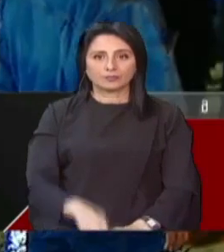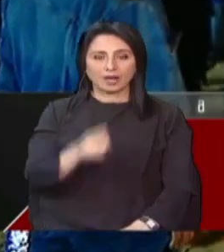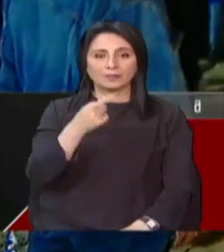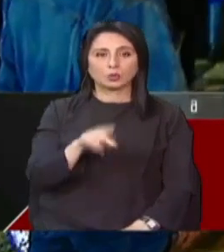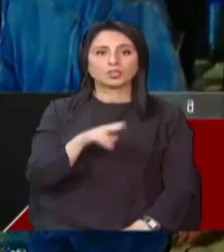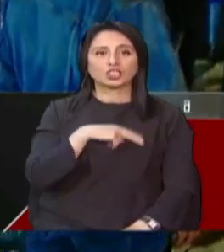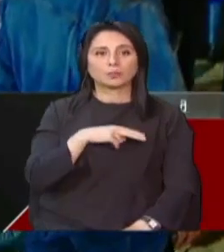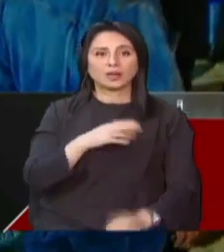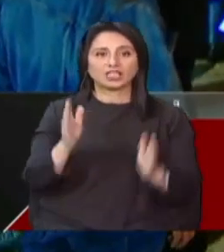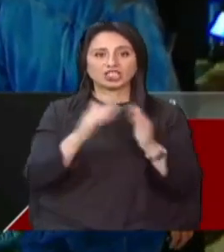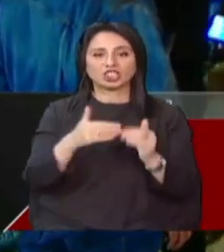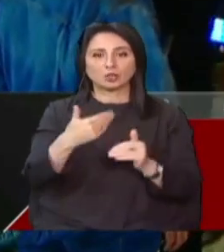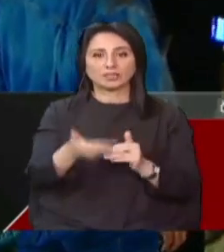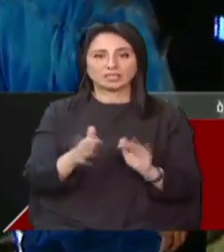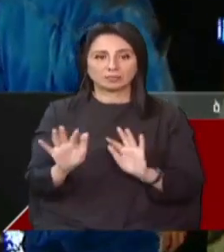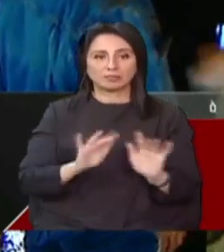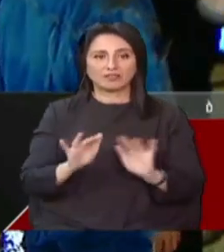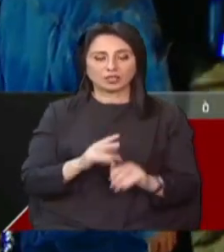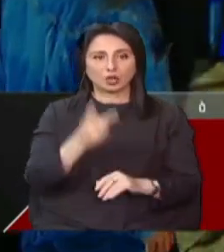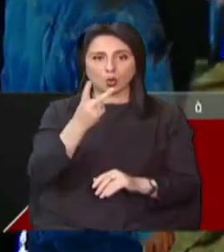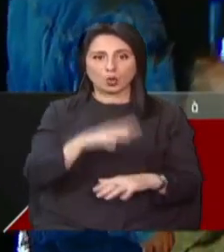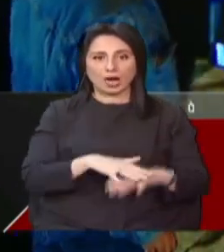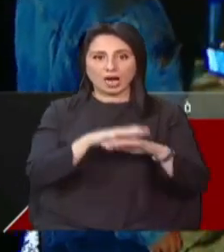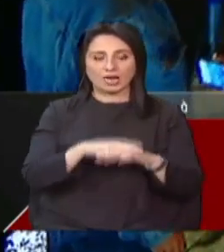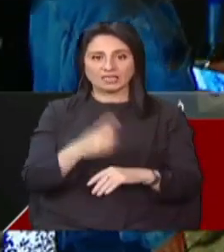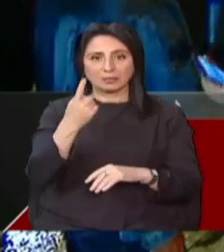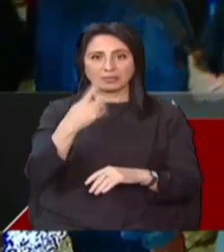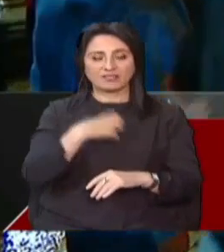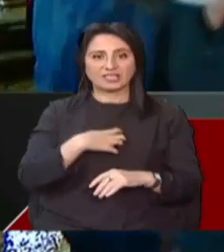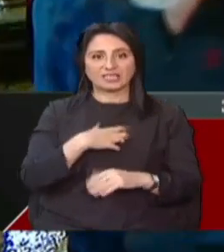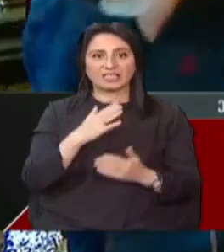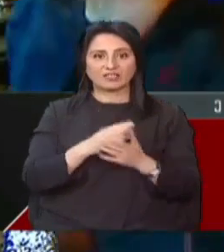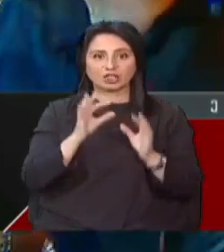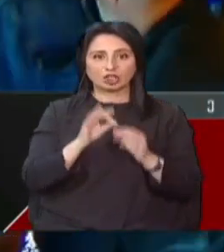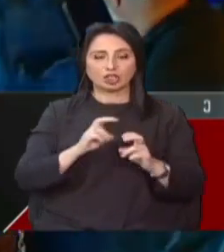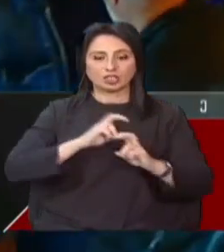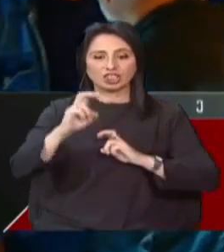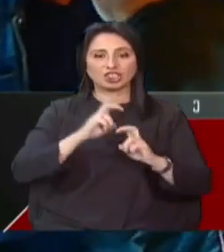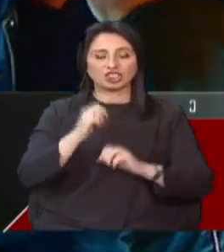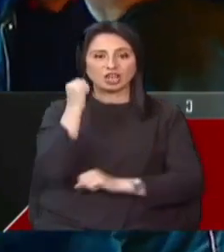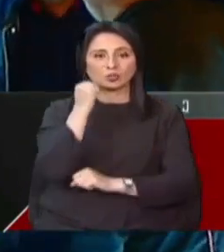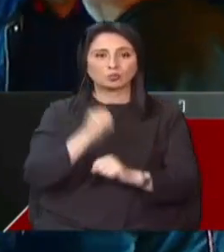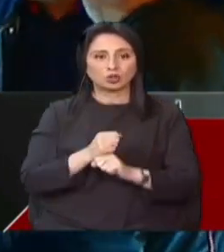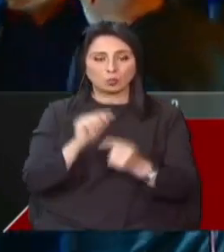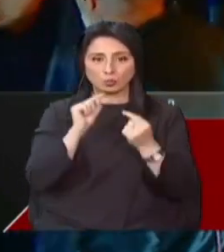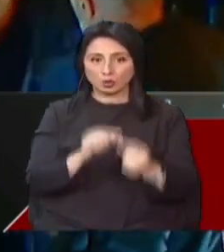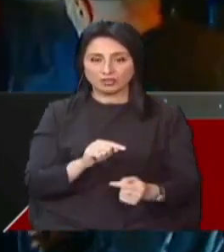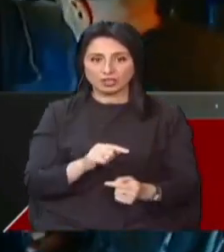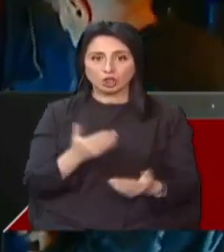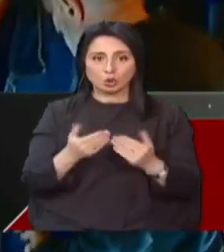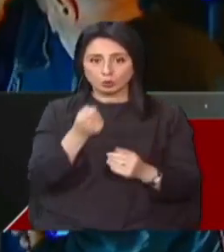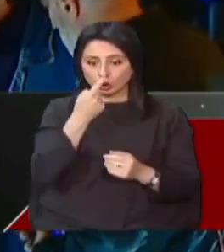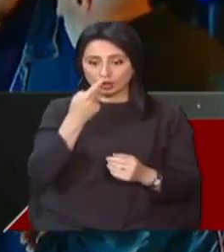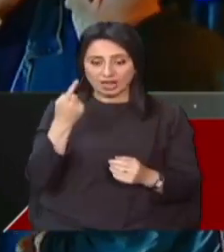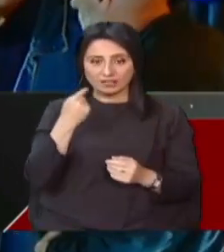Și parlamentul șenobis țin mimdinare obs o reacție, pirul de ziritate este aristorat ciaturali magaroele bis proteste, tumsa